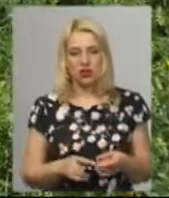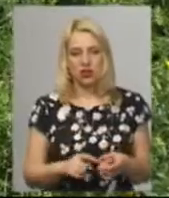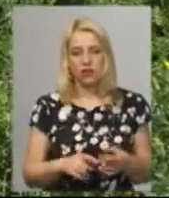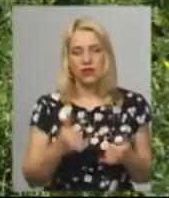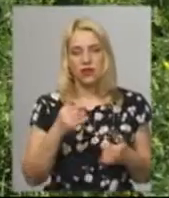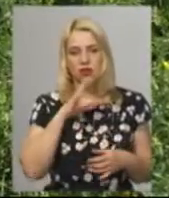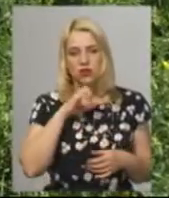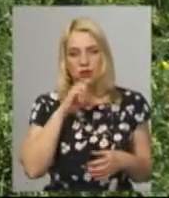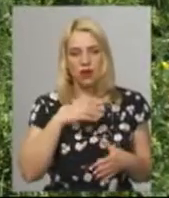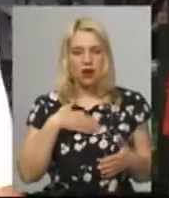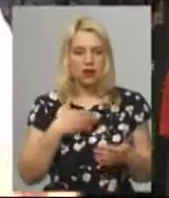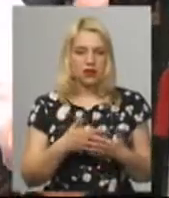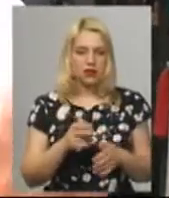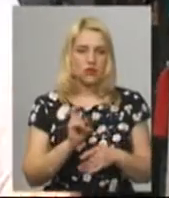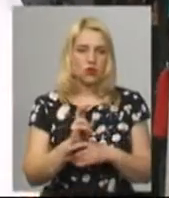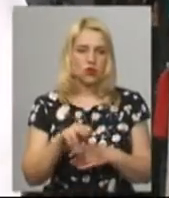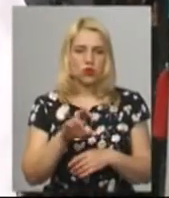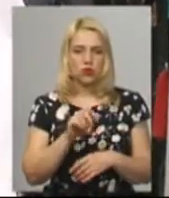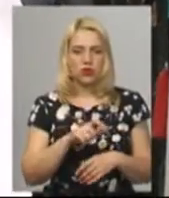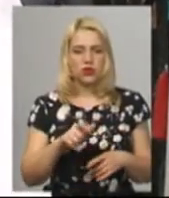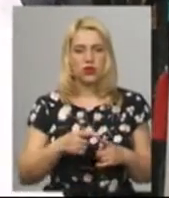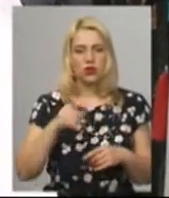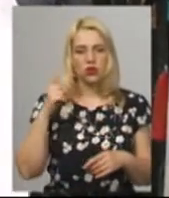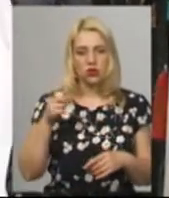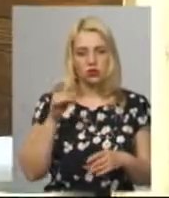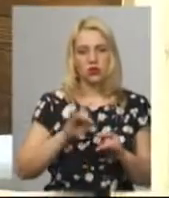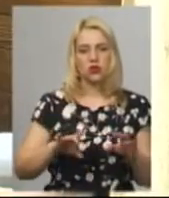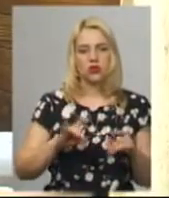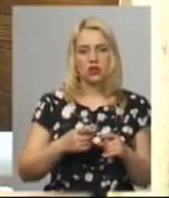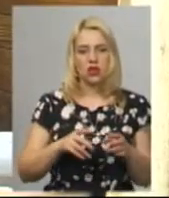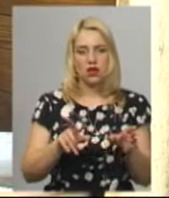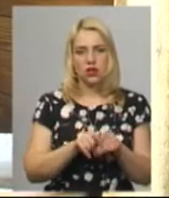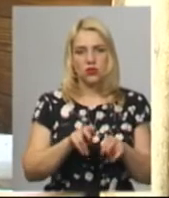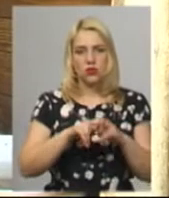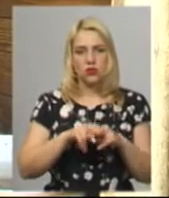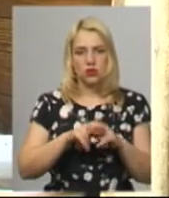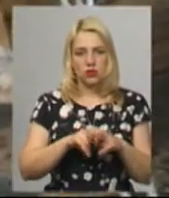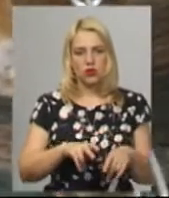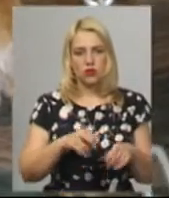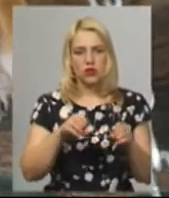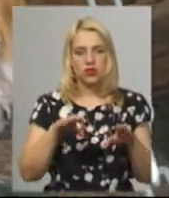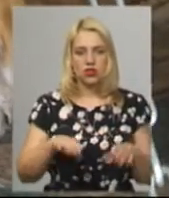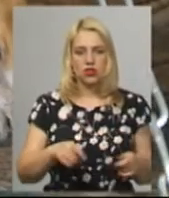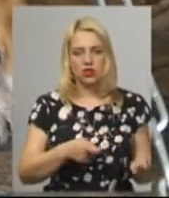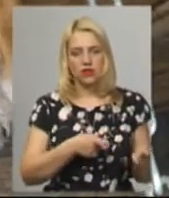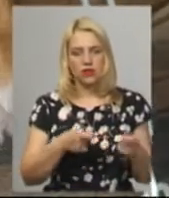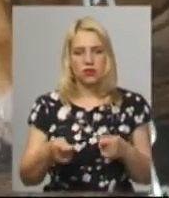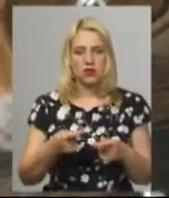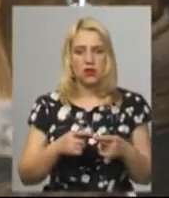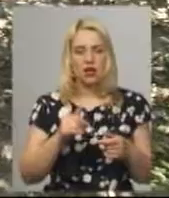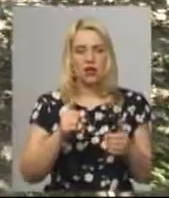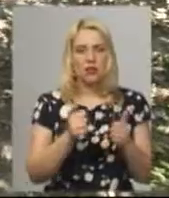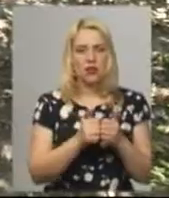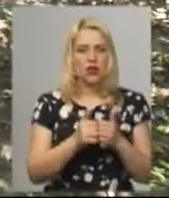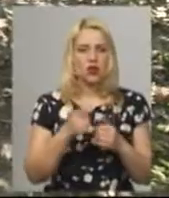собака активна і виходить до людей. Господар собаки Олександр Розлюк каже, разом із кумом вирішили відвести чотирилапу у тракторне господарство, що поблизу.